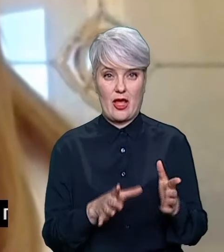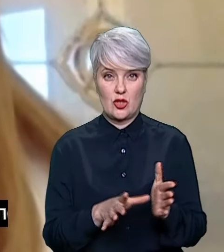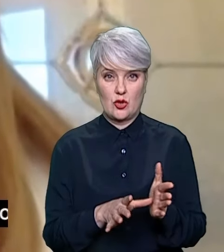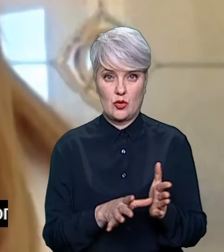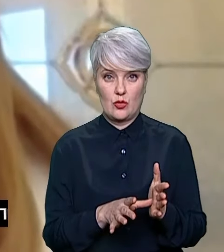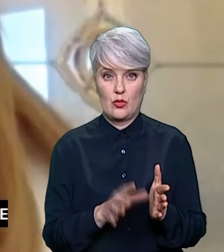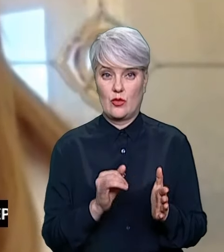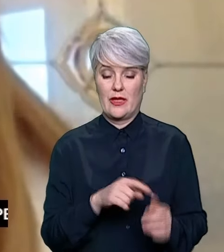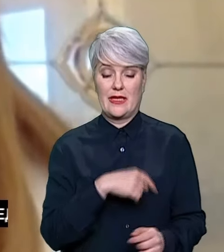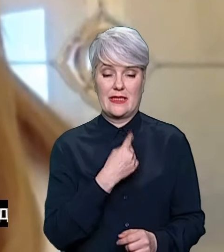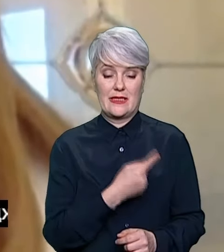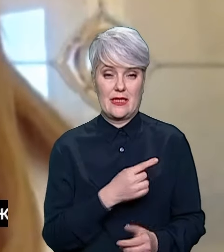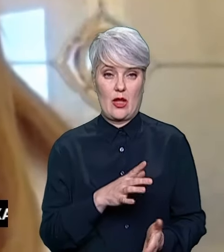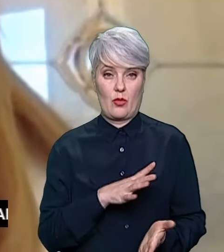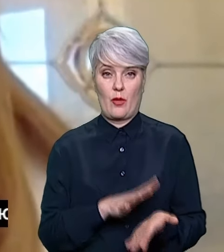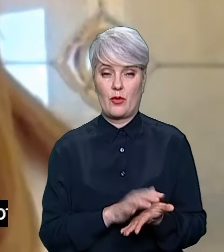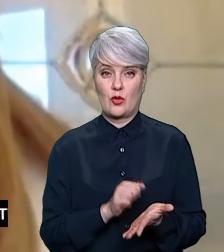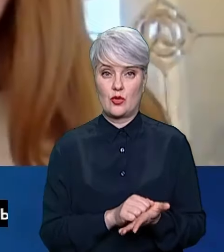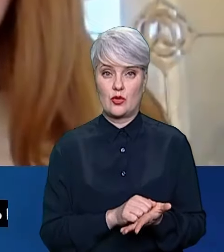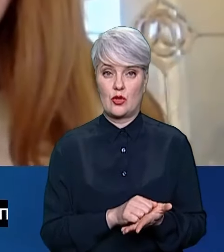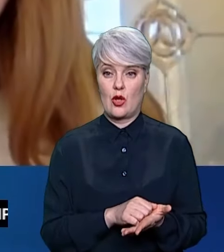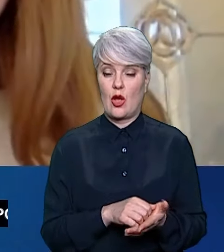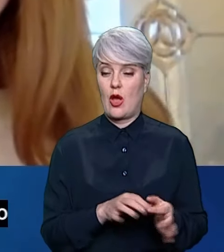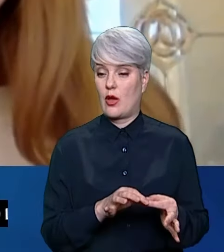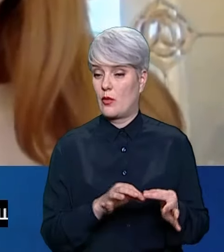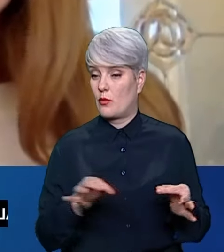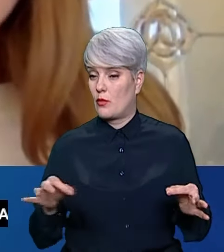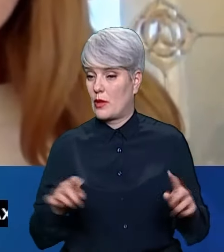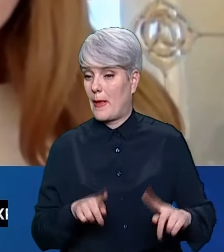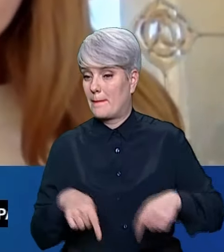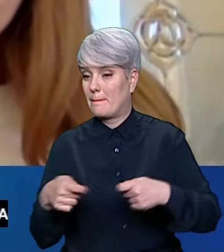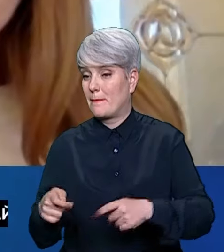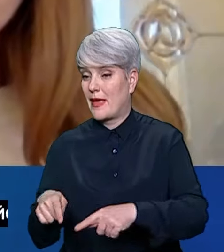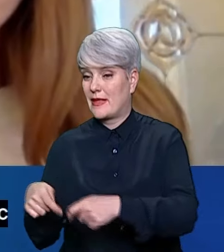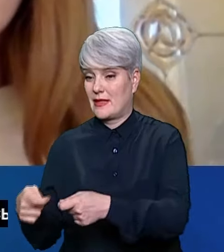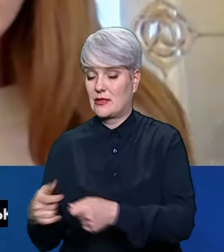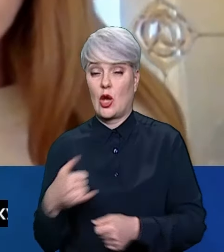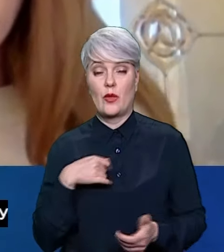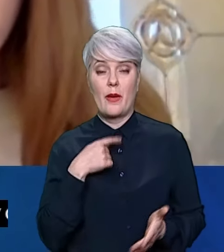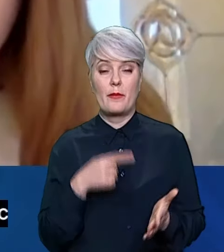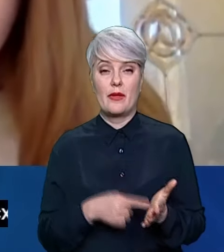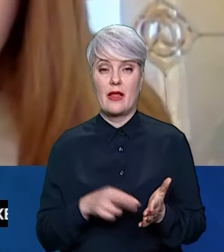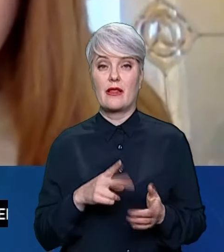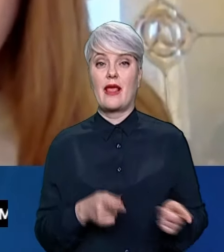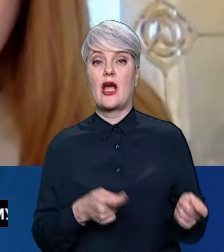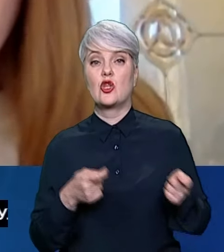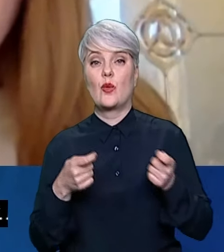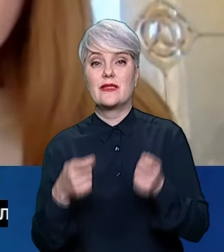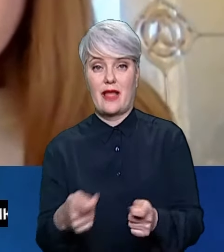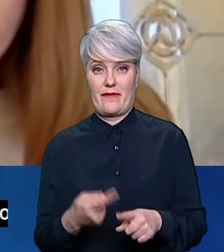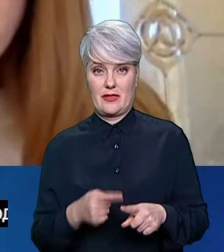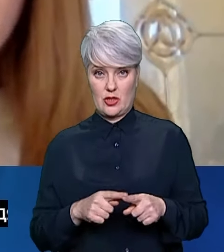само дуже сильно було пошкоджено об'єкти системи передачі. То питання у нас навіть в тому, як доставити цю електроенергію